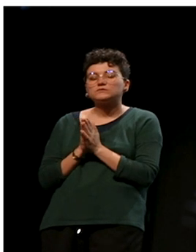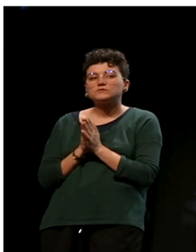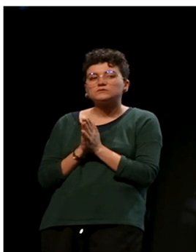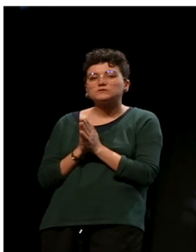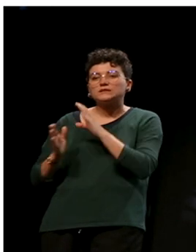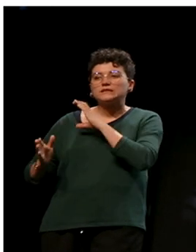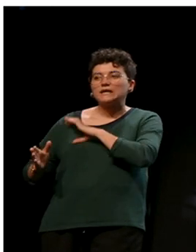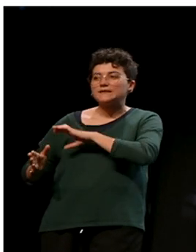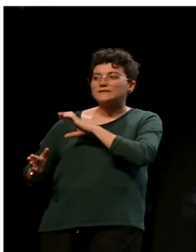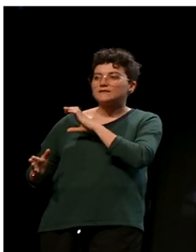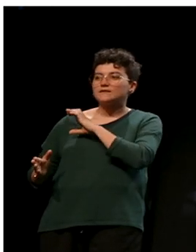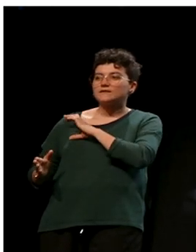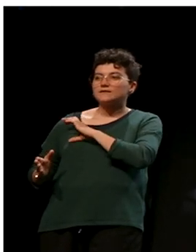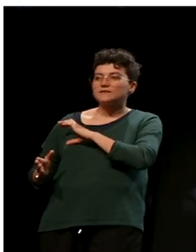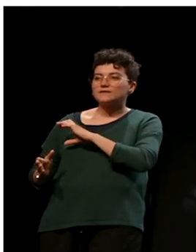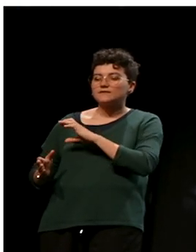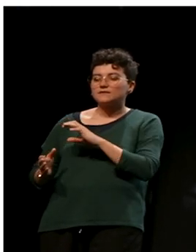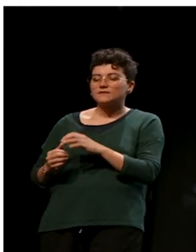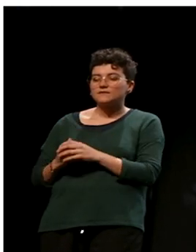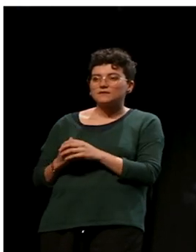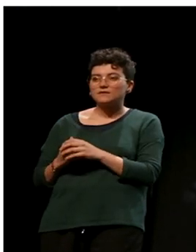de valider ça comme un produit culturel.